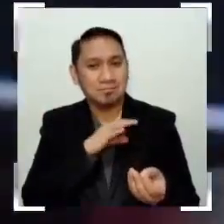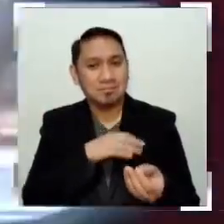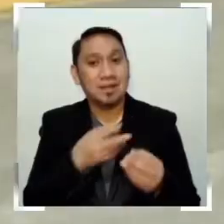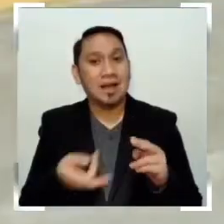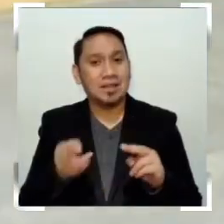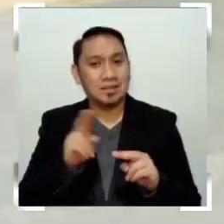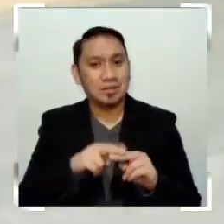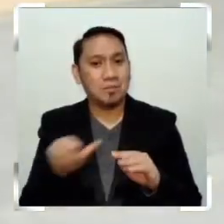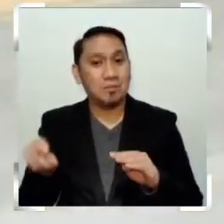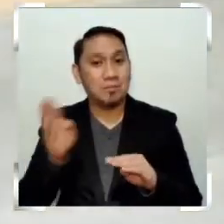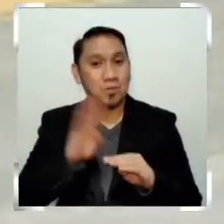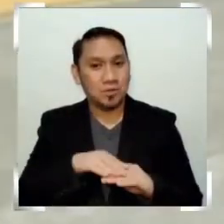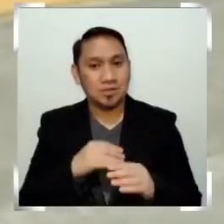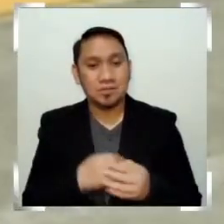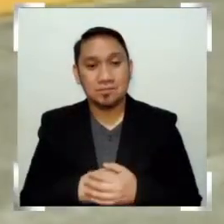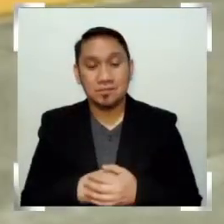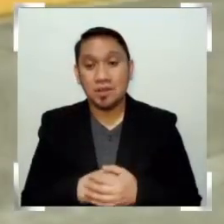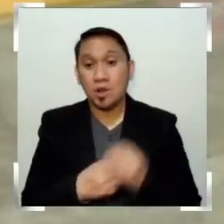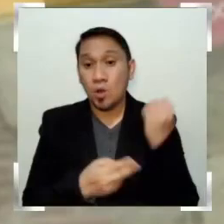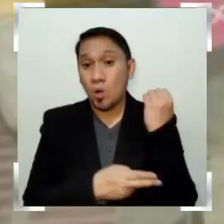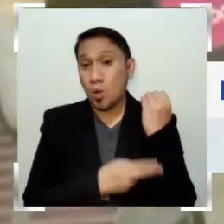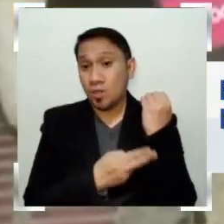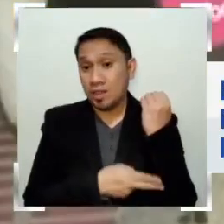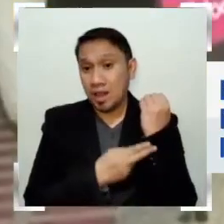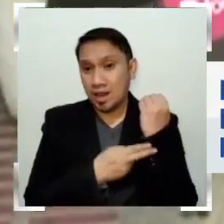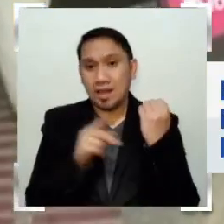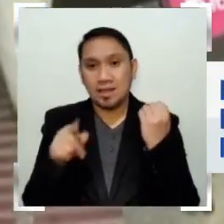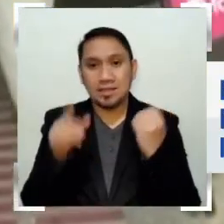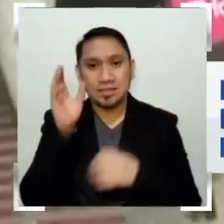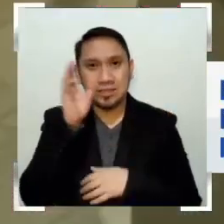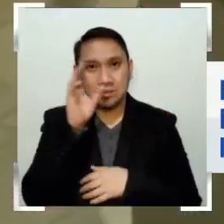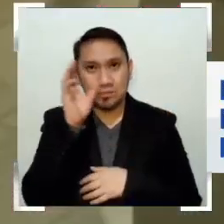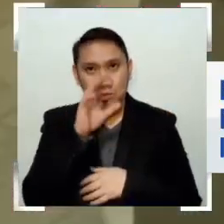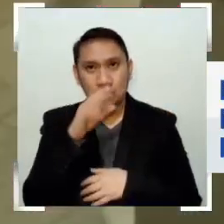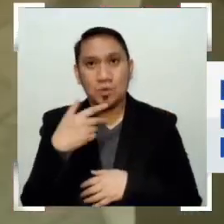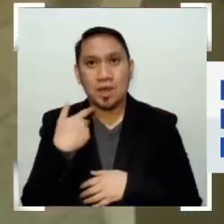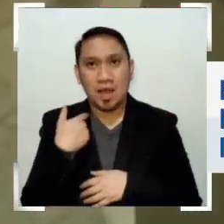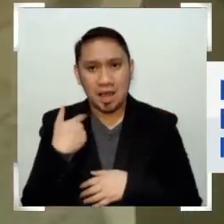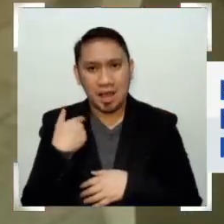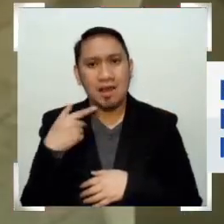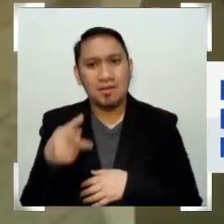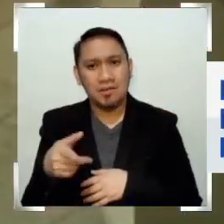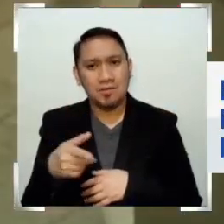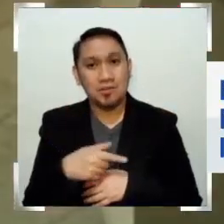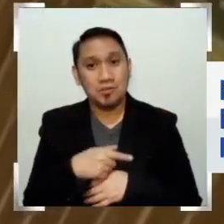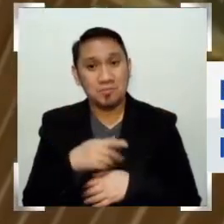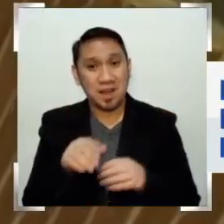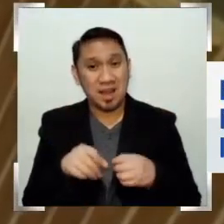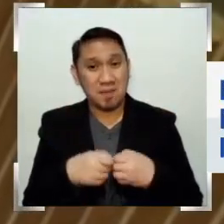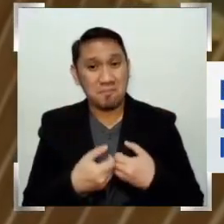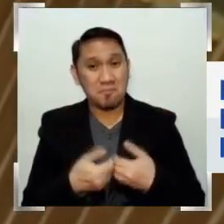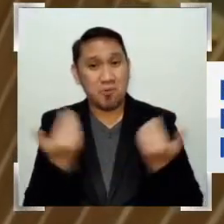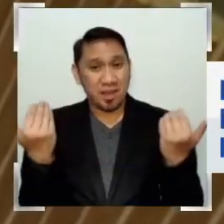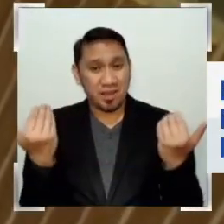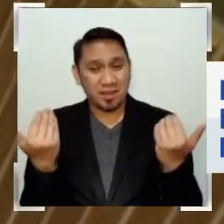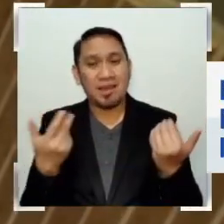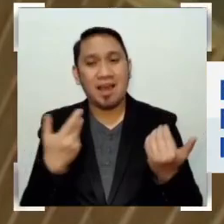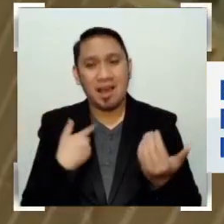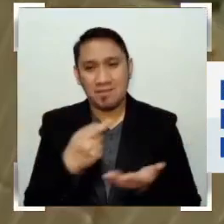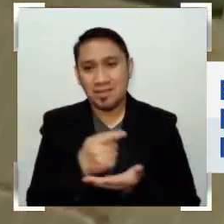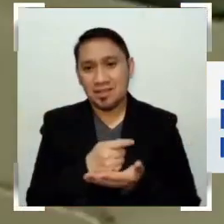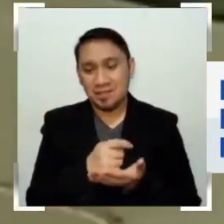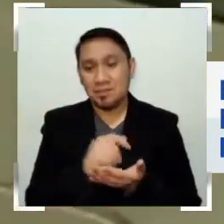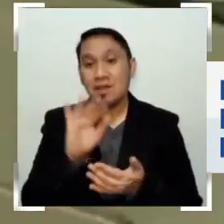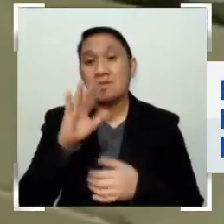Ang isa namang hotel sa Cebu may treat sa mga heartbroken nilang empleyado, ang breakup leave o 5 araw na bakasyon para sa